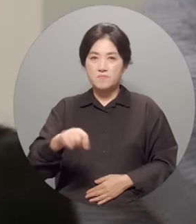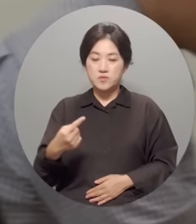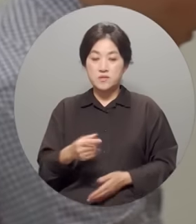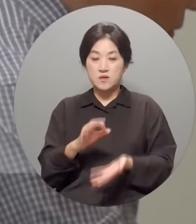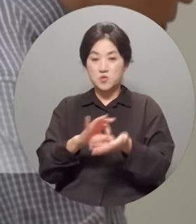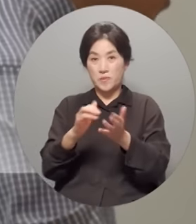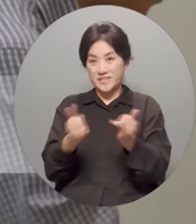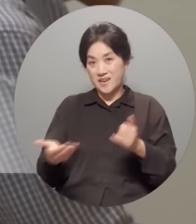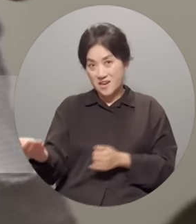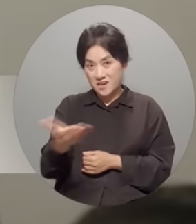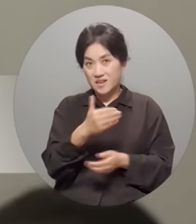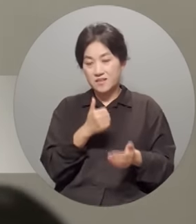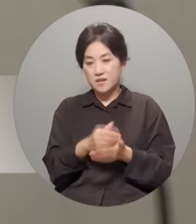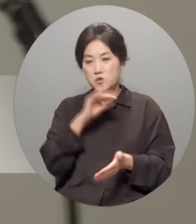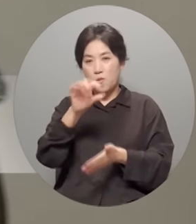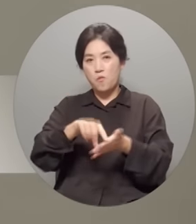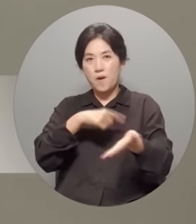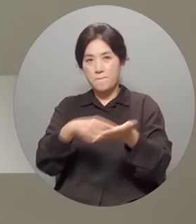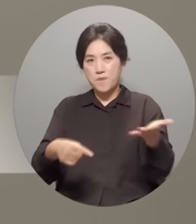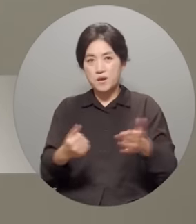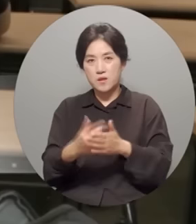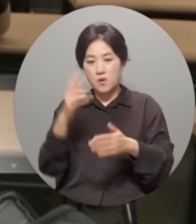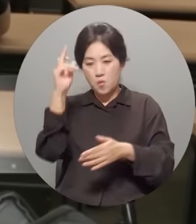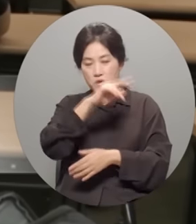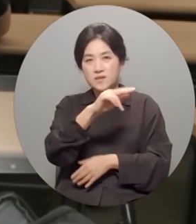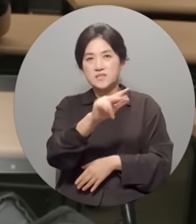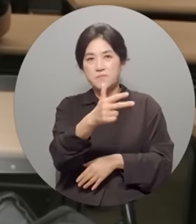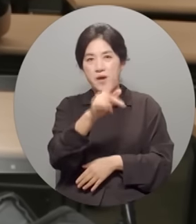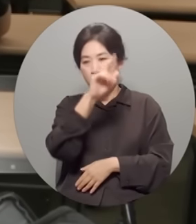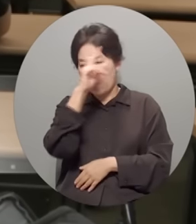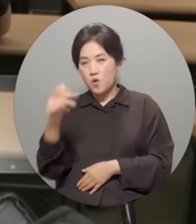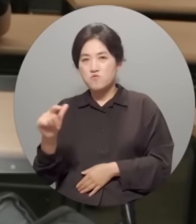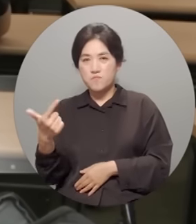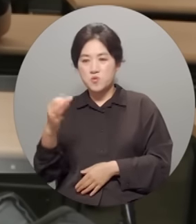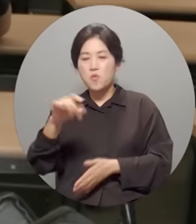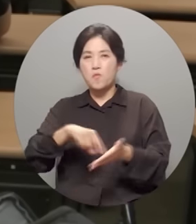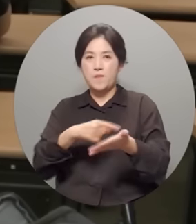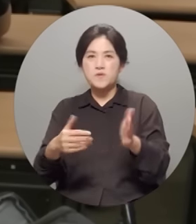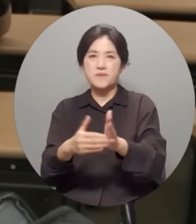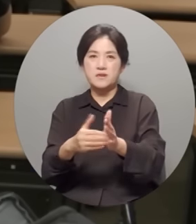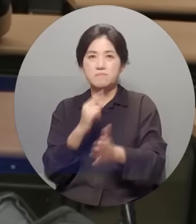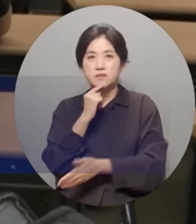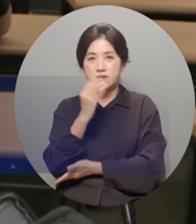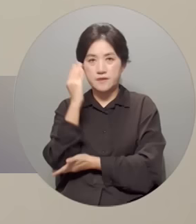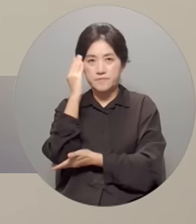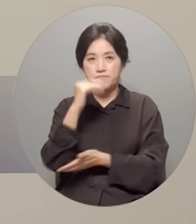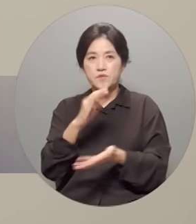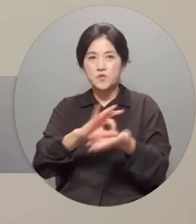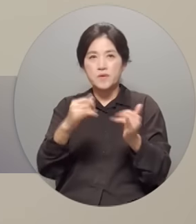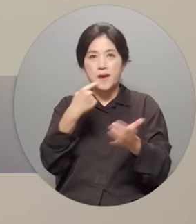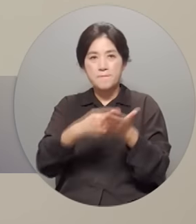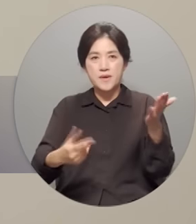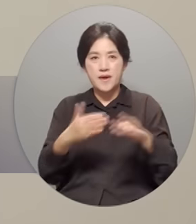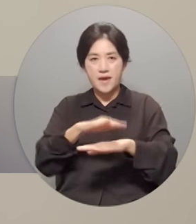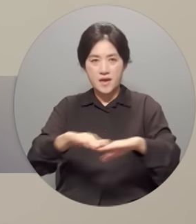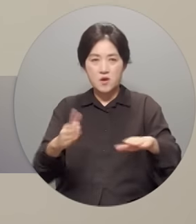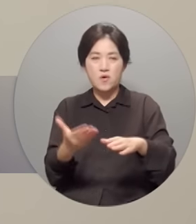소비자들에게 실제 환불해준 사례는 오전에 700건, 오후에 600건이라고 밝혔습니다. 소비자 피해 회복을